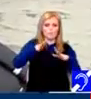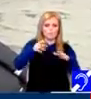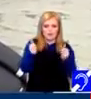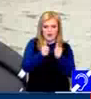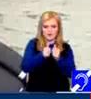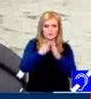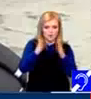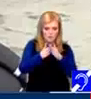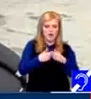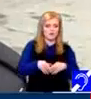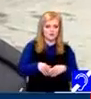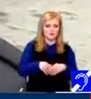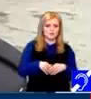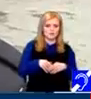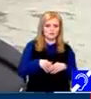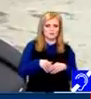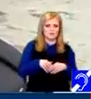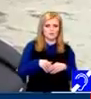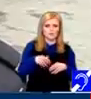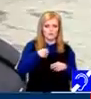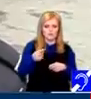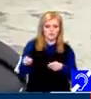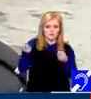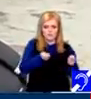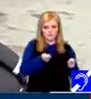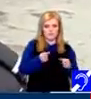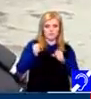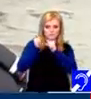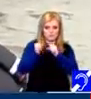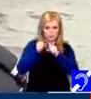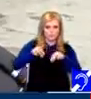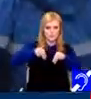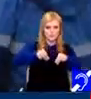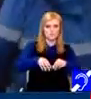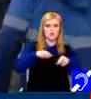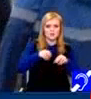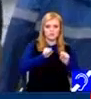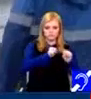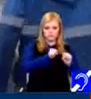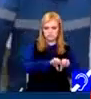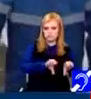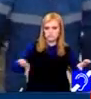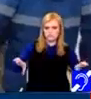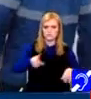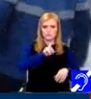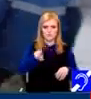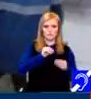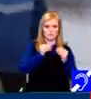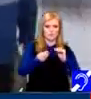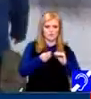avut pompieri militari care au acționat cu saci de nisip. Malul a fost întărit, iar în momentul de față nu mai avem